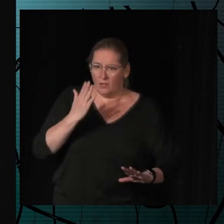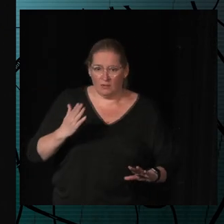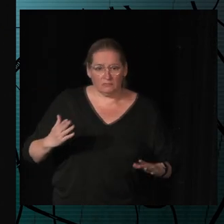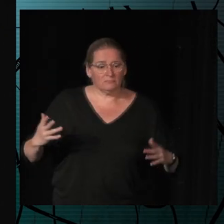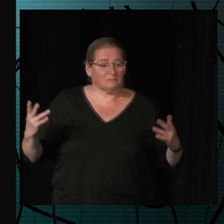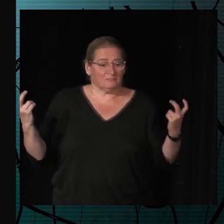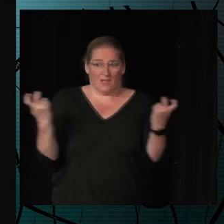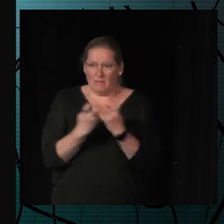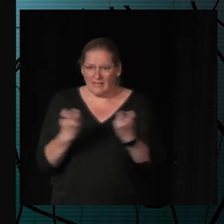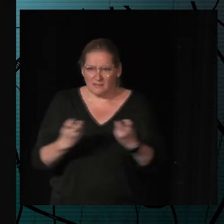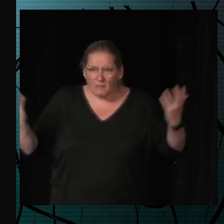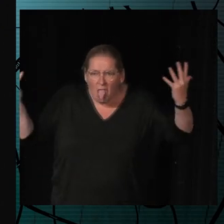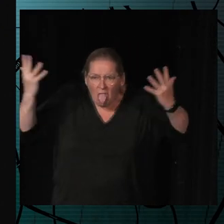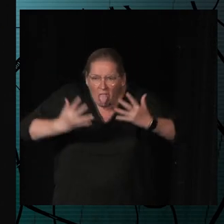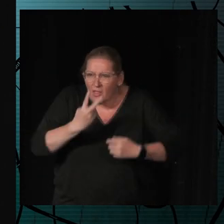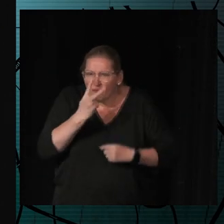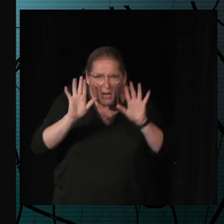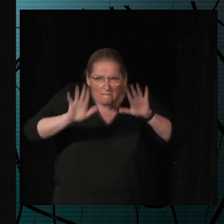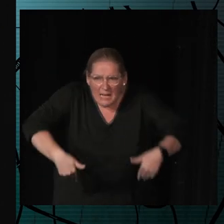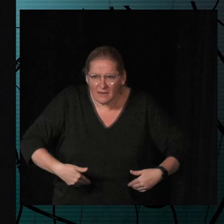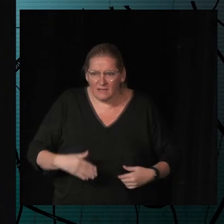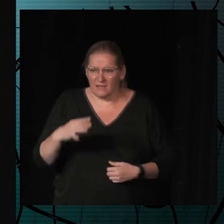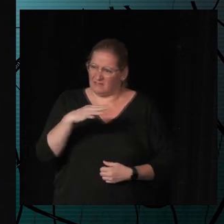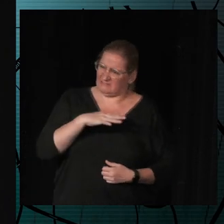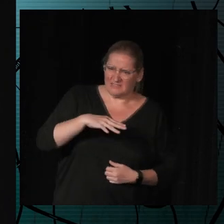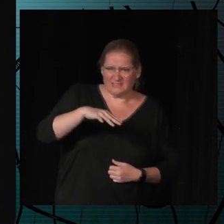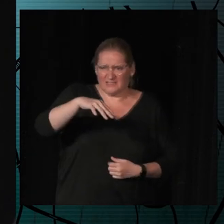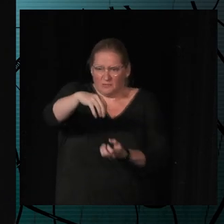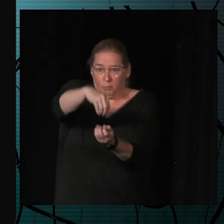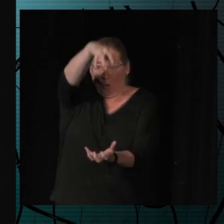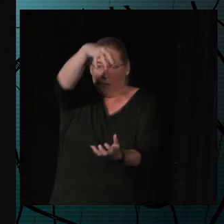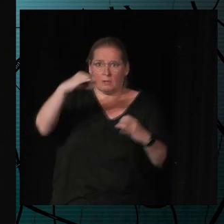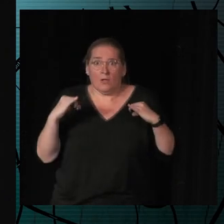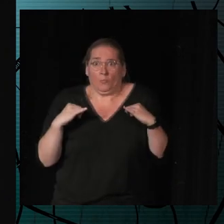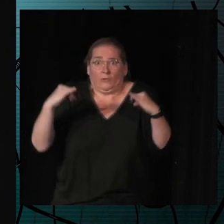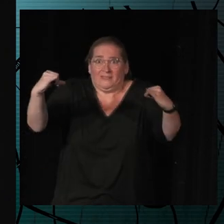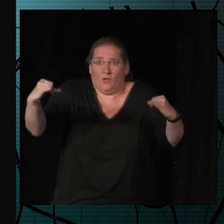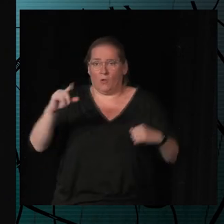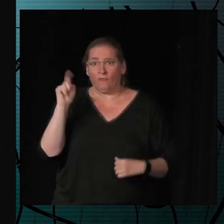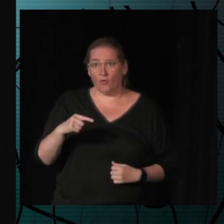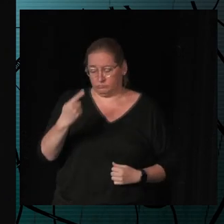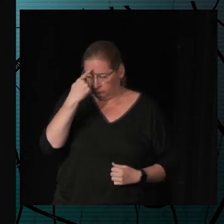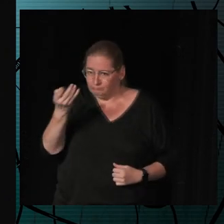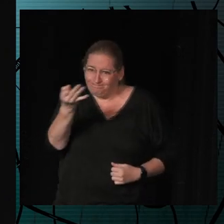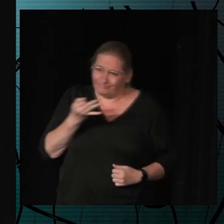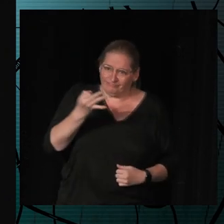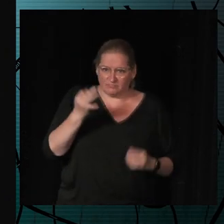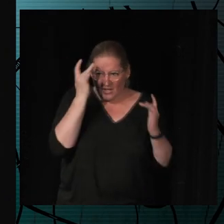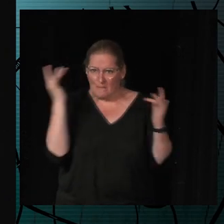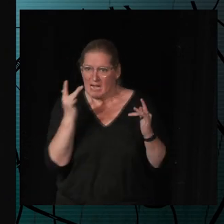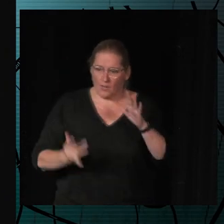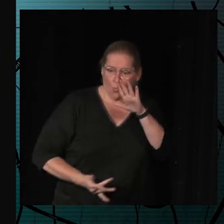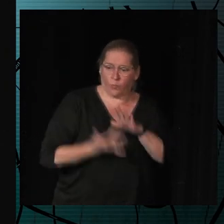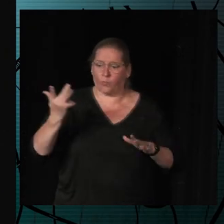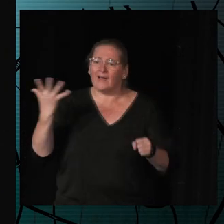l'obscurité on y voit plus très bien on est face à des créatures qui sont surpuissante et il faut compter sur nos réflexes et sur notre ruse pour réussir à y